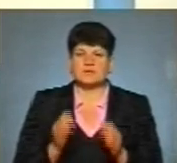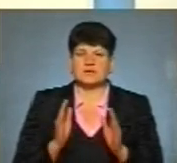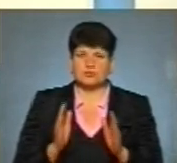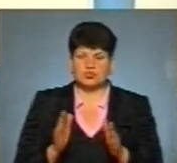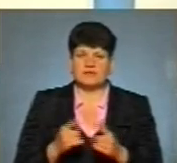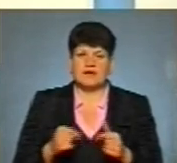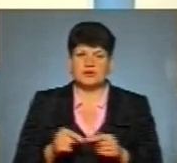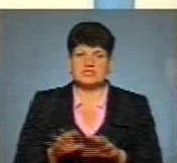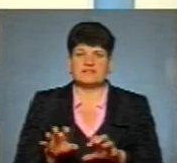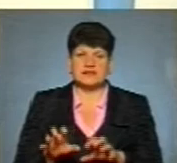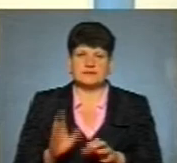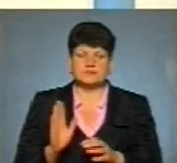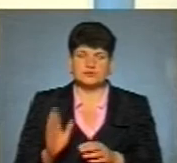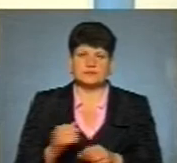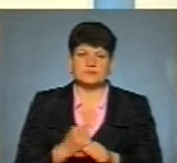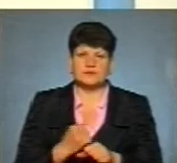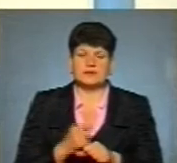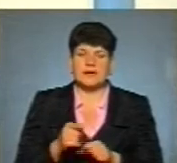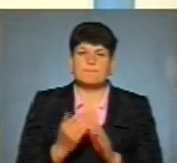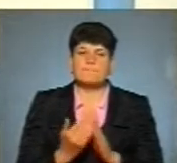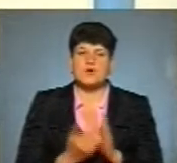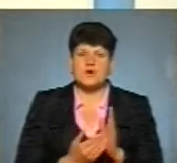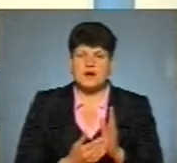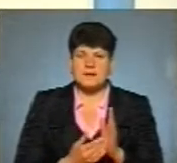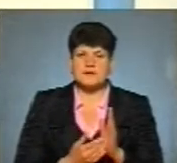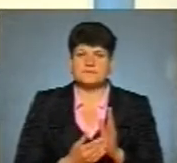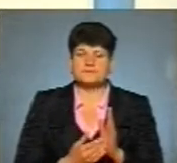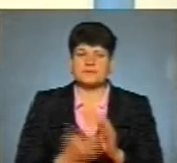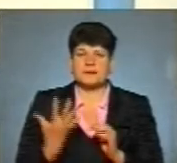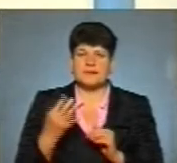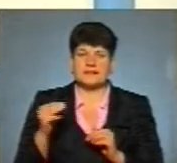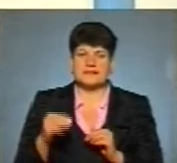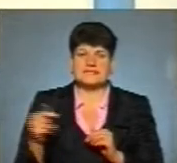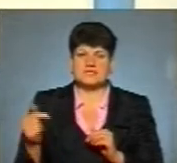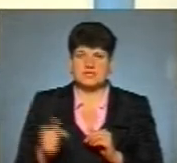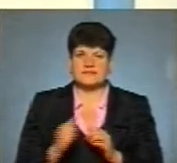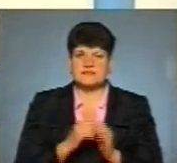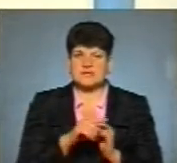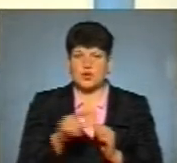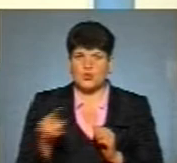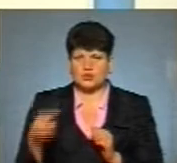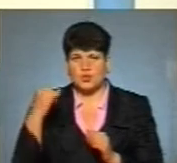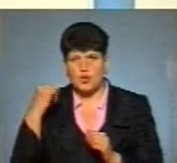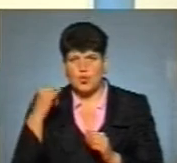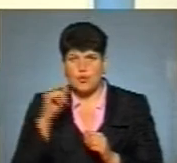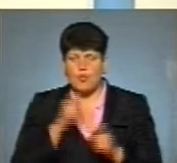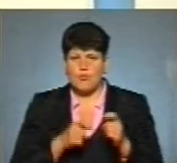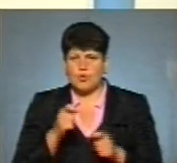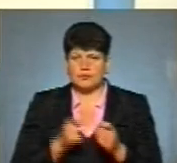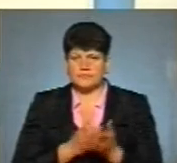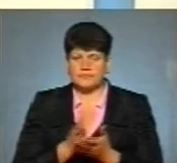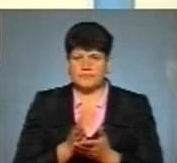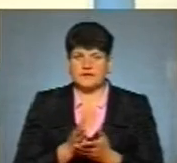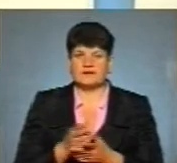в галузі тваринництва діяти така програма для фермерів 5 тисяч гривень за кожну корову молочного напрямку від 5